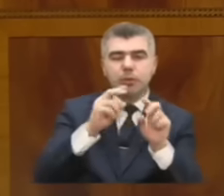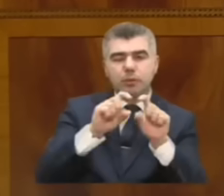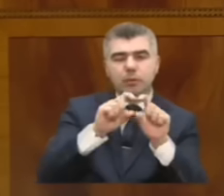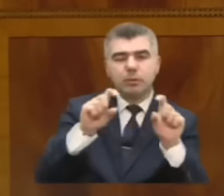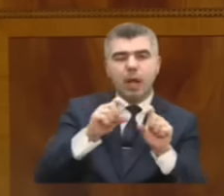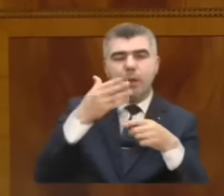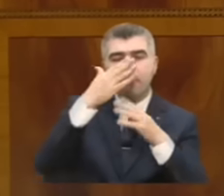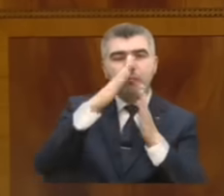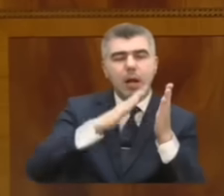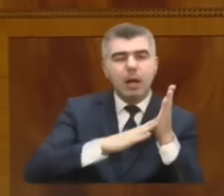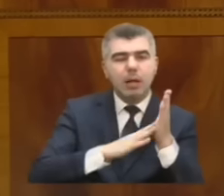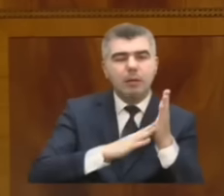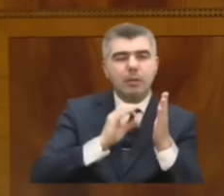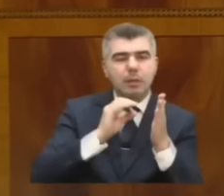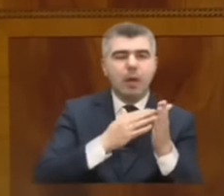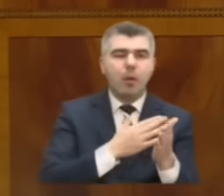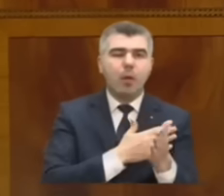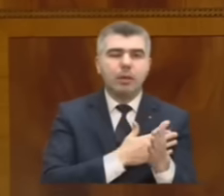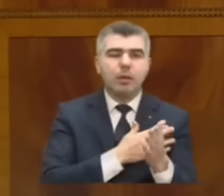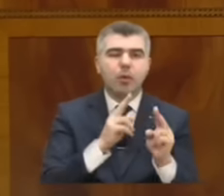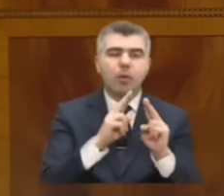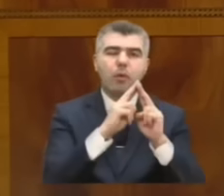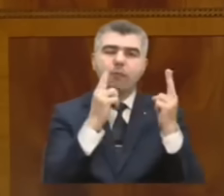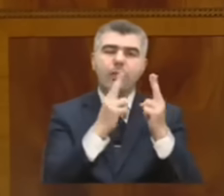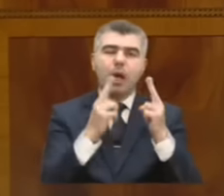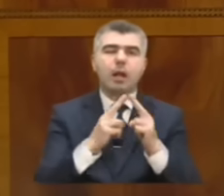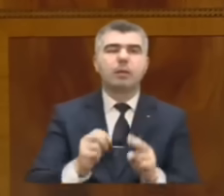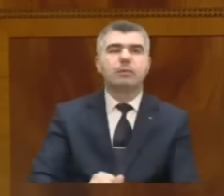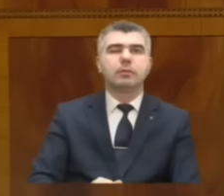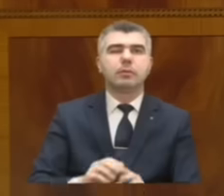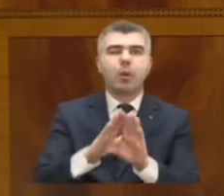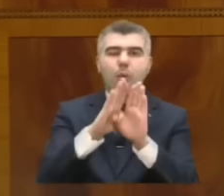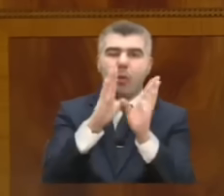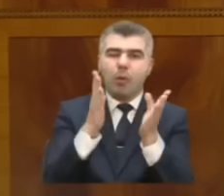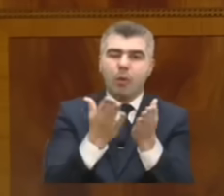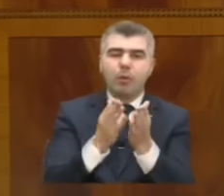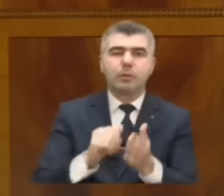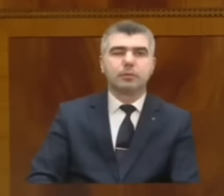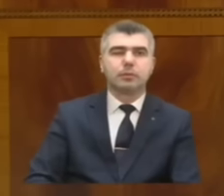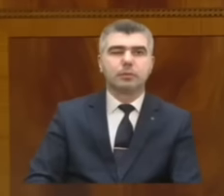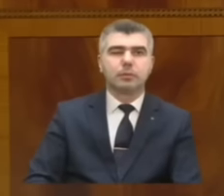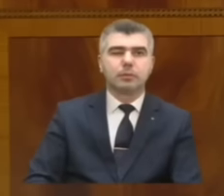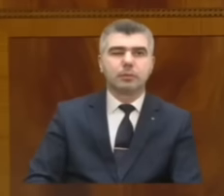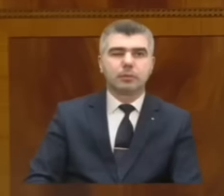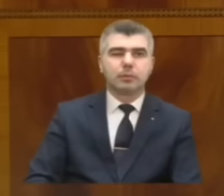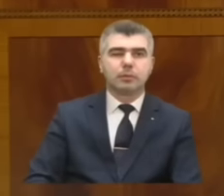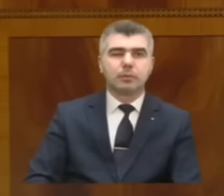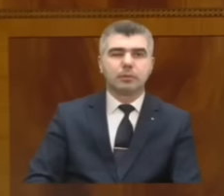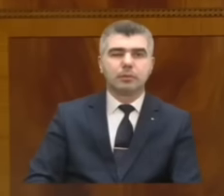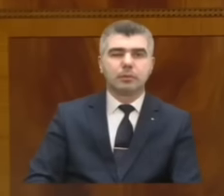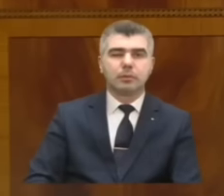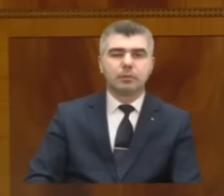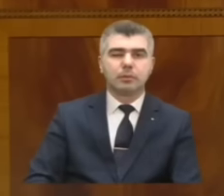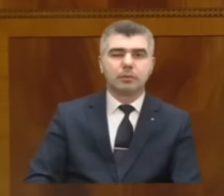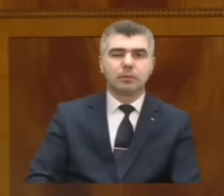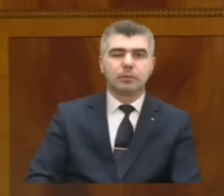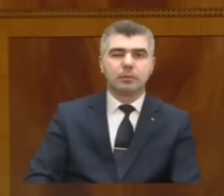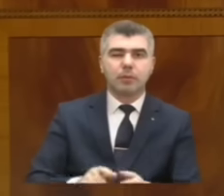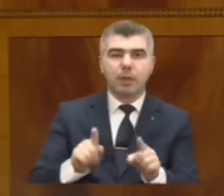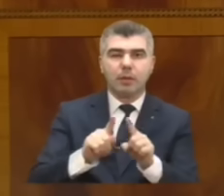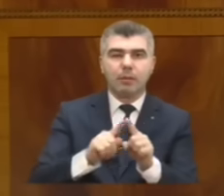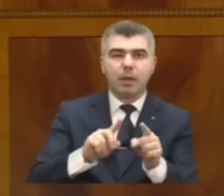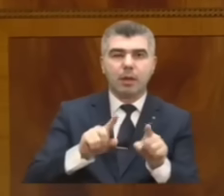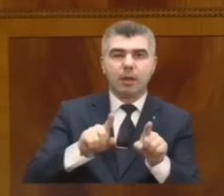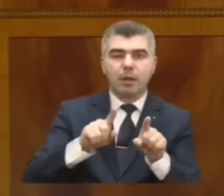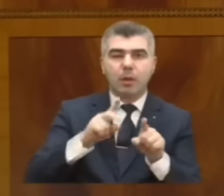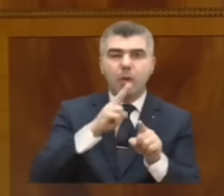المغربية على الصعيدين الوطني والدولي. كل هذه العناصر التي نتقدم بها تتطلب من الحكومة